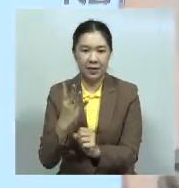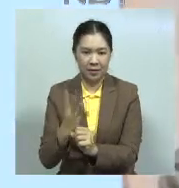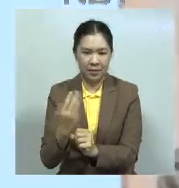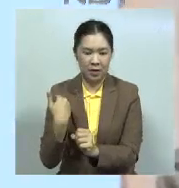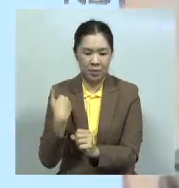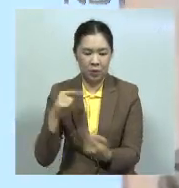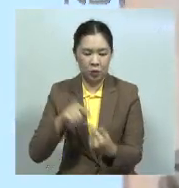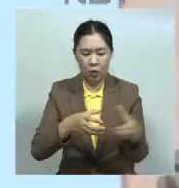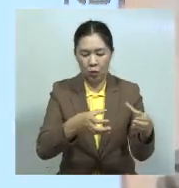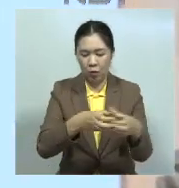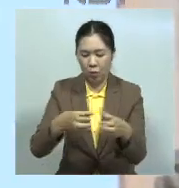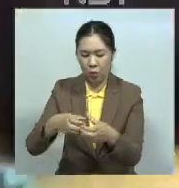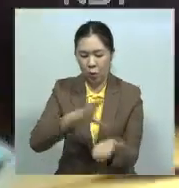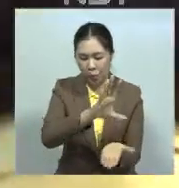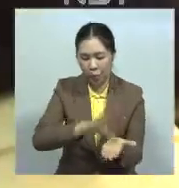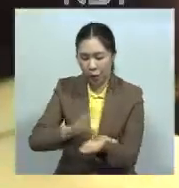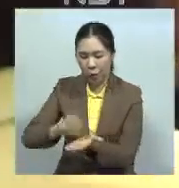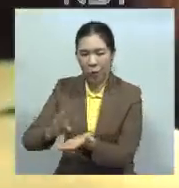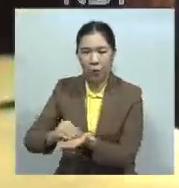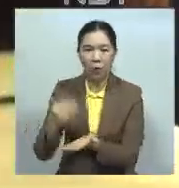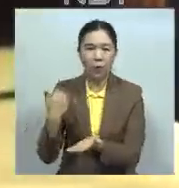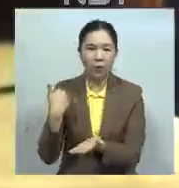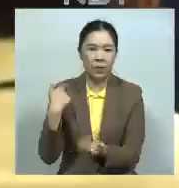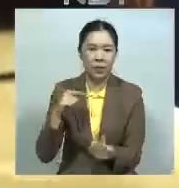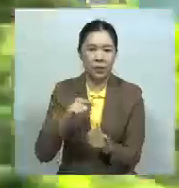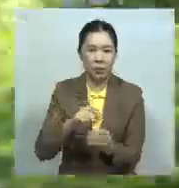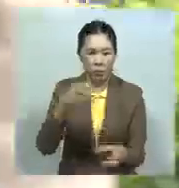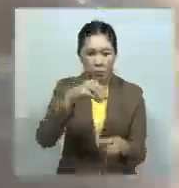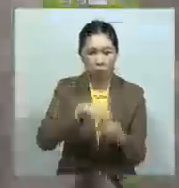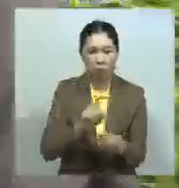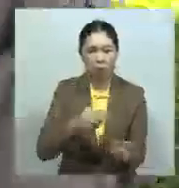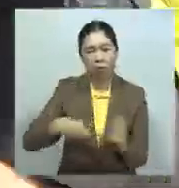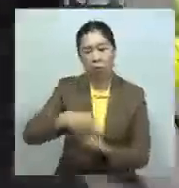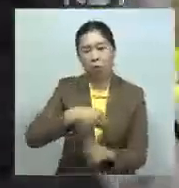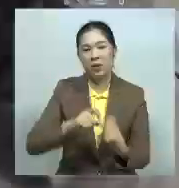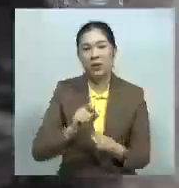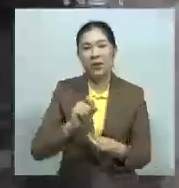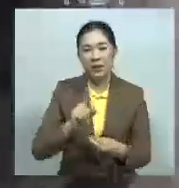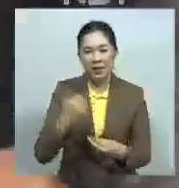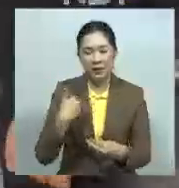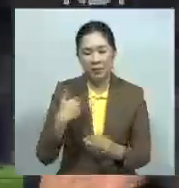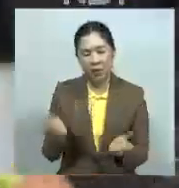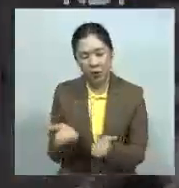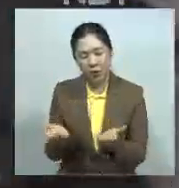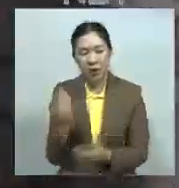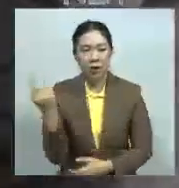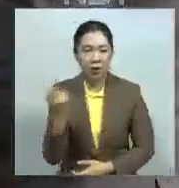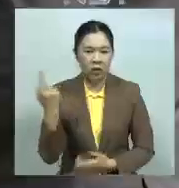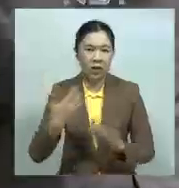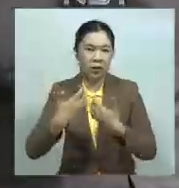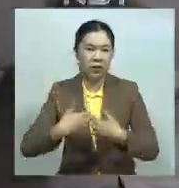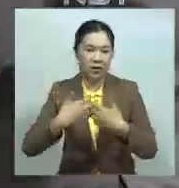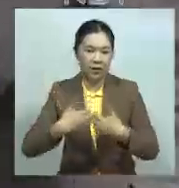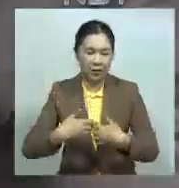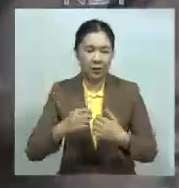ลายพรรคการเมืองอย่างของพรรคชาติพัฒนาเองก็ได้ขอบรรจุนโยบายเรื่องของเศรษฐกิจรากหญ้ากระตุ้นการท่องเที่ยวและอุตสาหกรรม